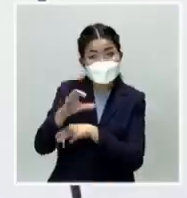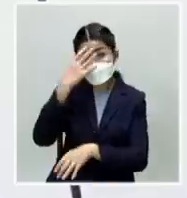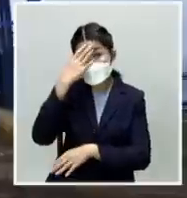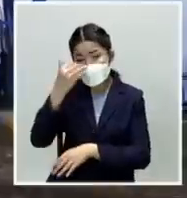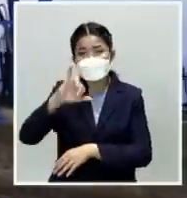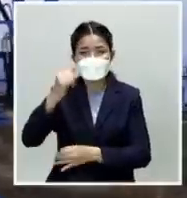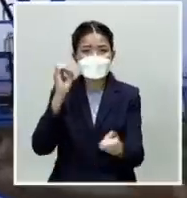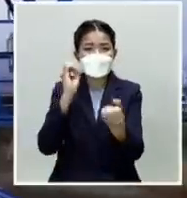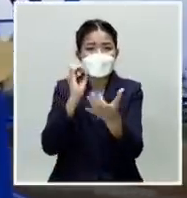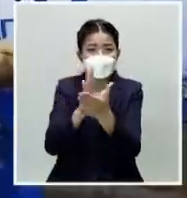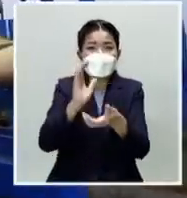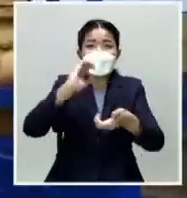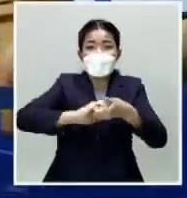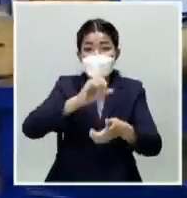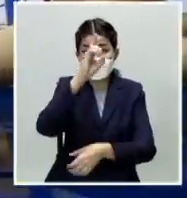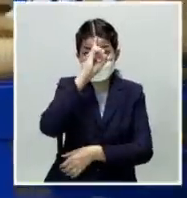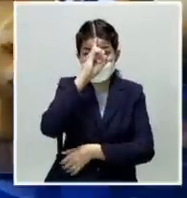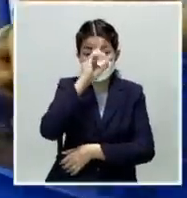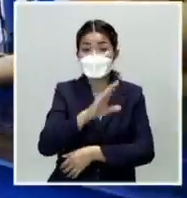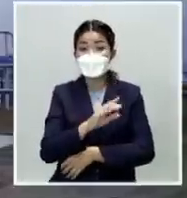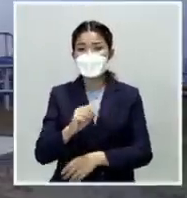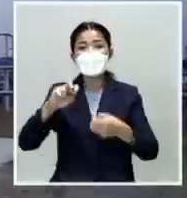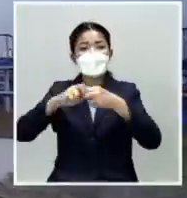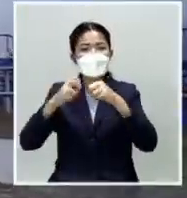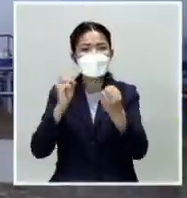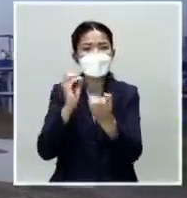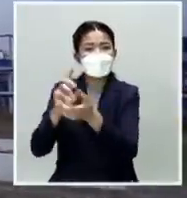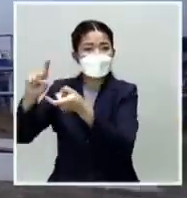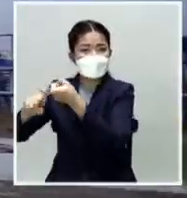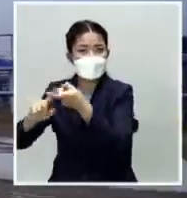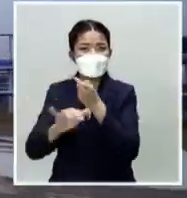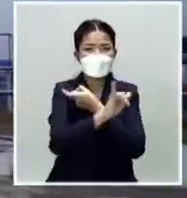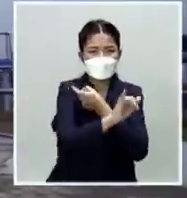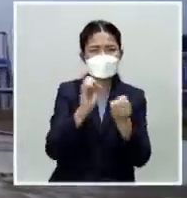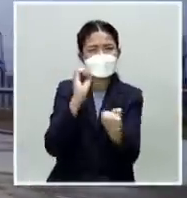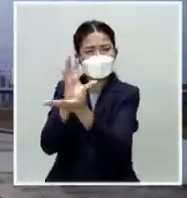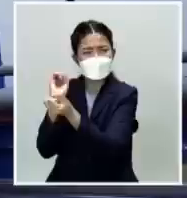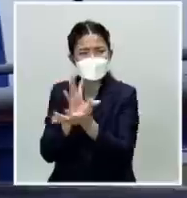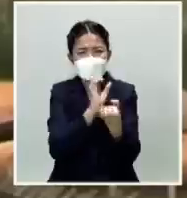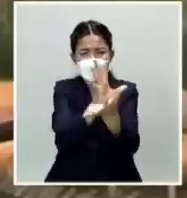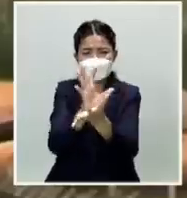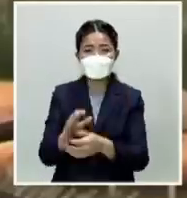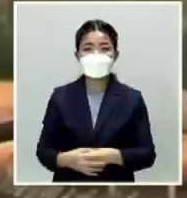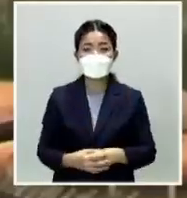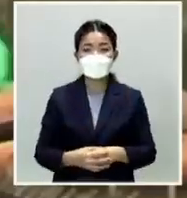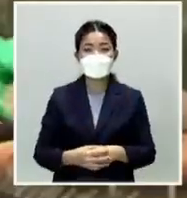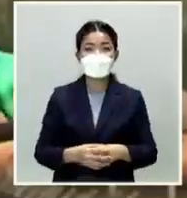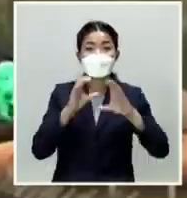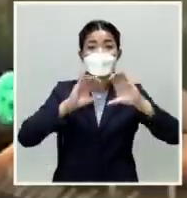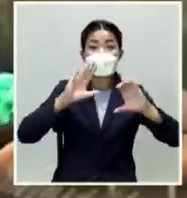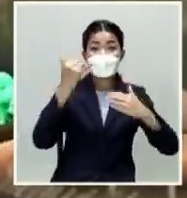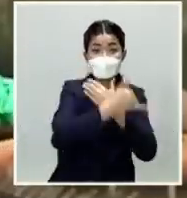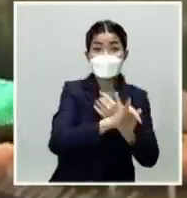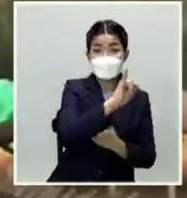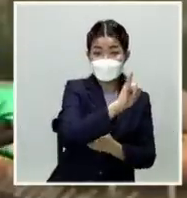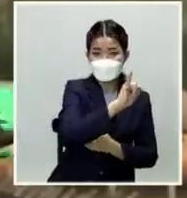ทบความสัมพันธ์กับเยอรมนีและยิ่งทำให้สถานการณ์ระหว่างรัสเซียกับยูเครนเลวร้ายมากขึ้นนะคะรัฐบาลยูเครนเองก็เรียกร้อง